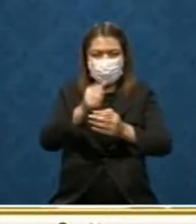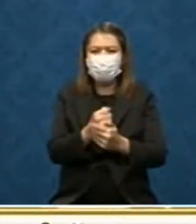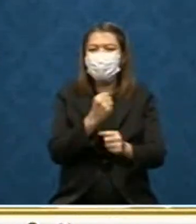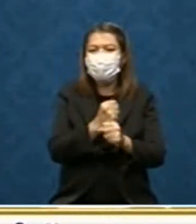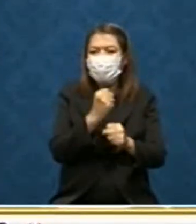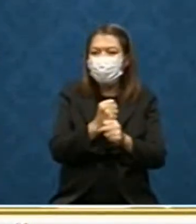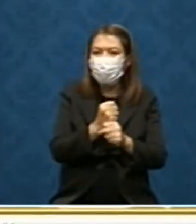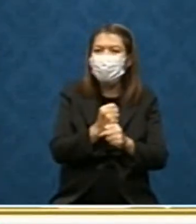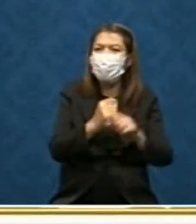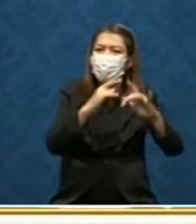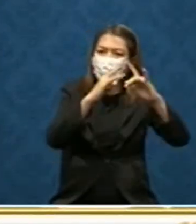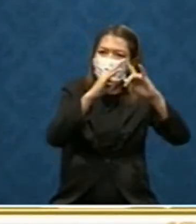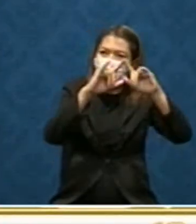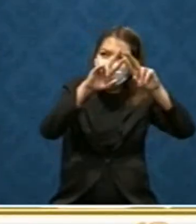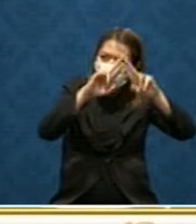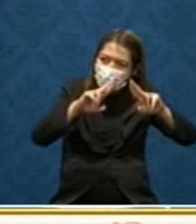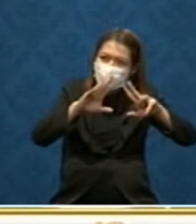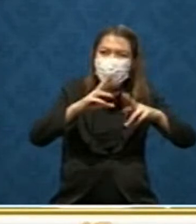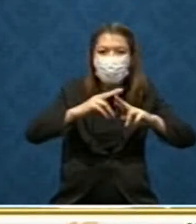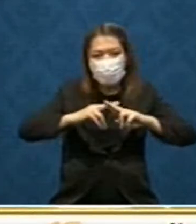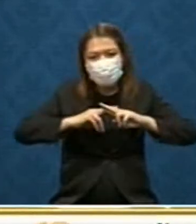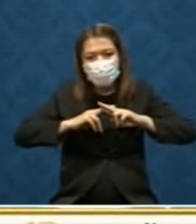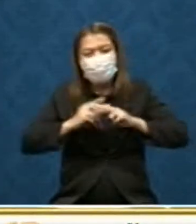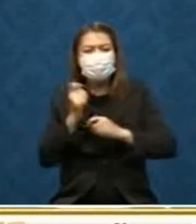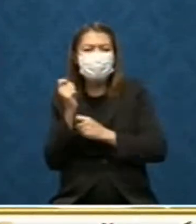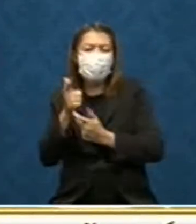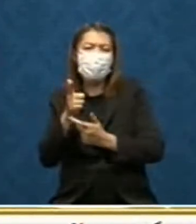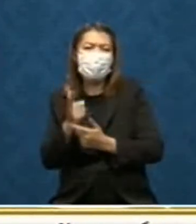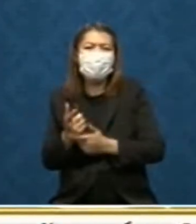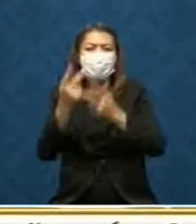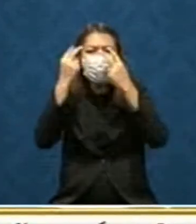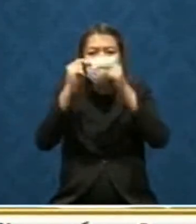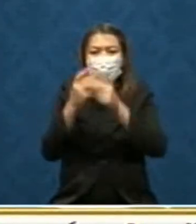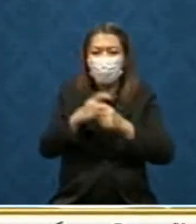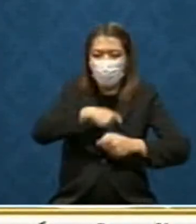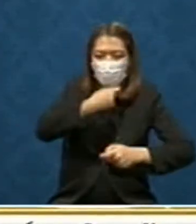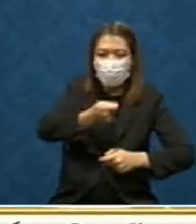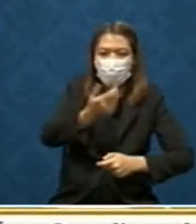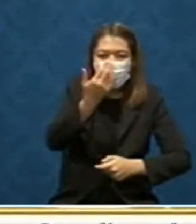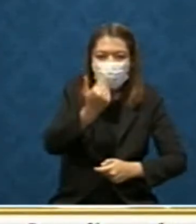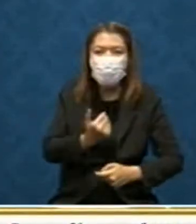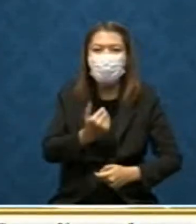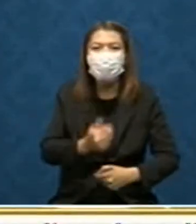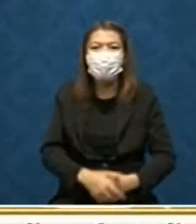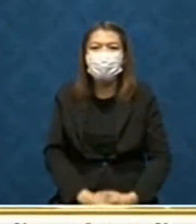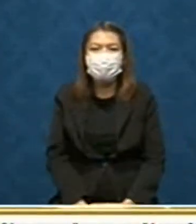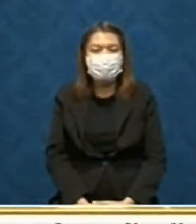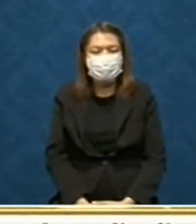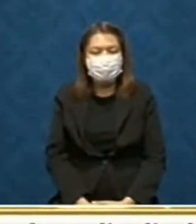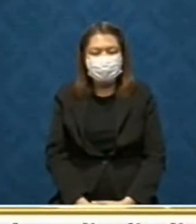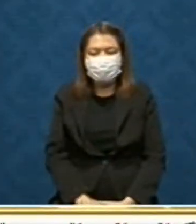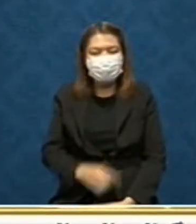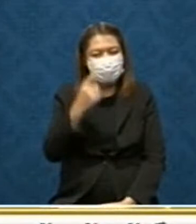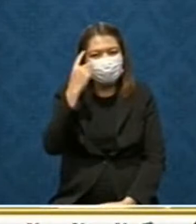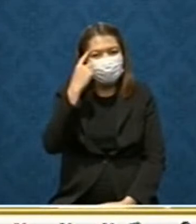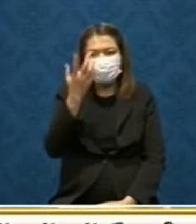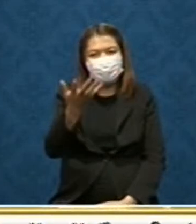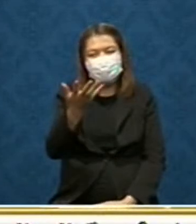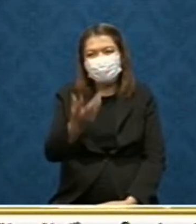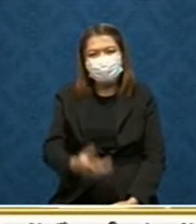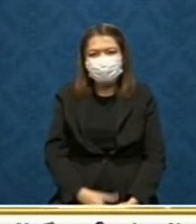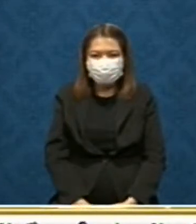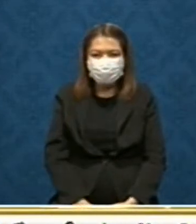Prof